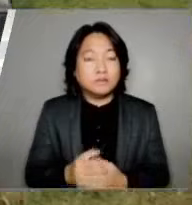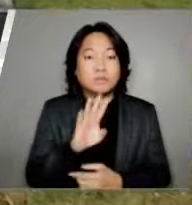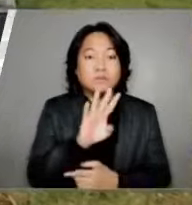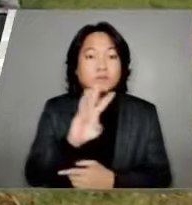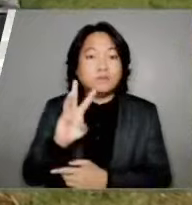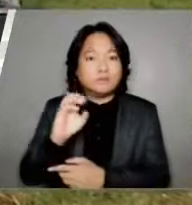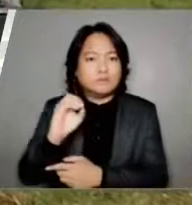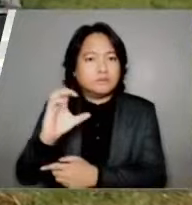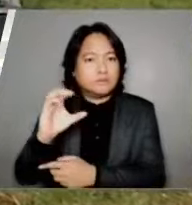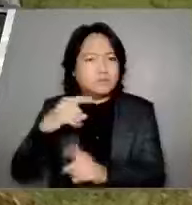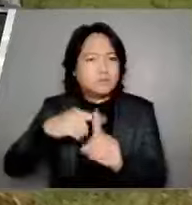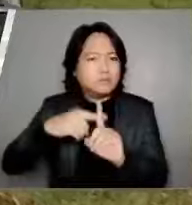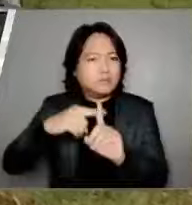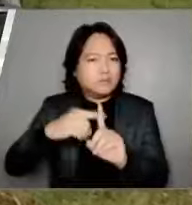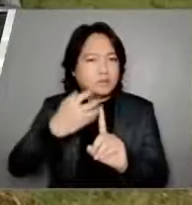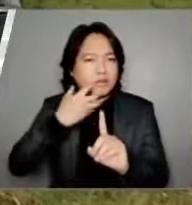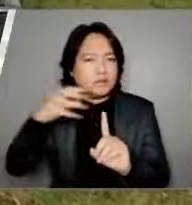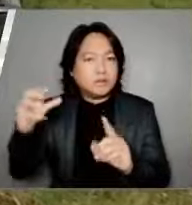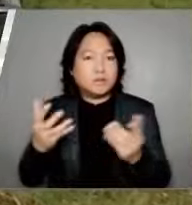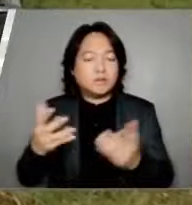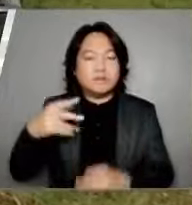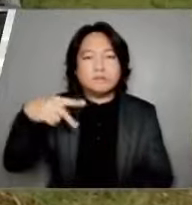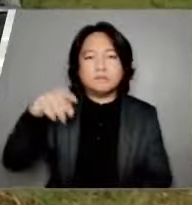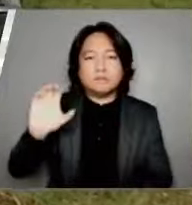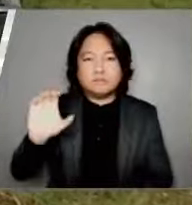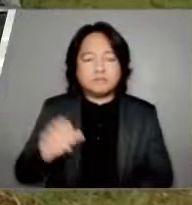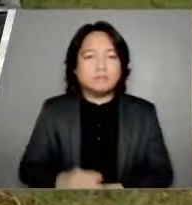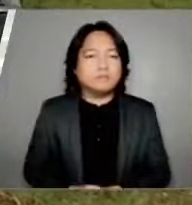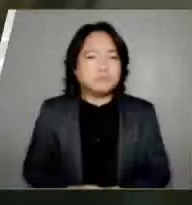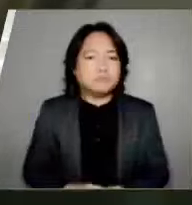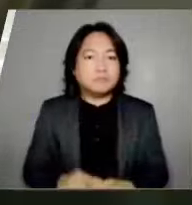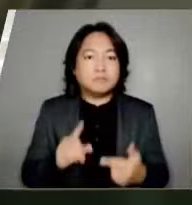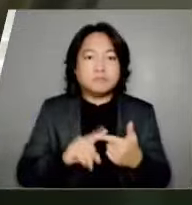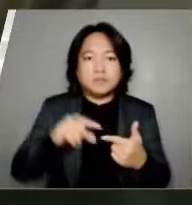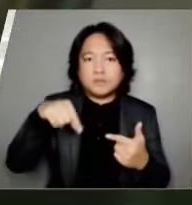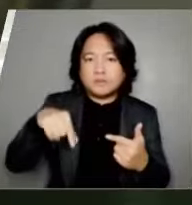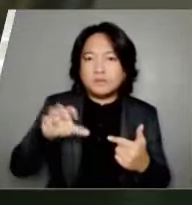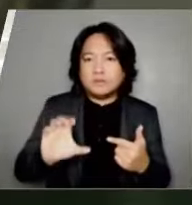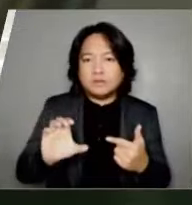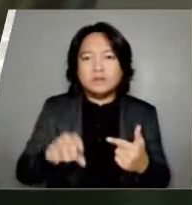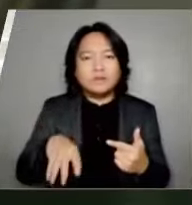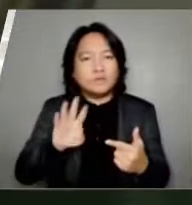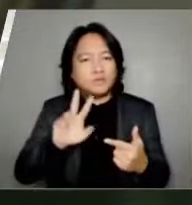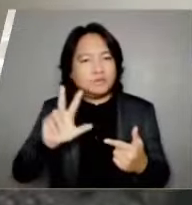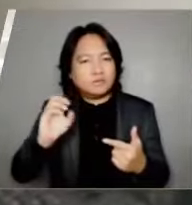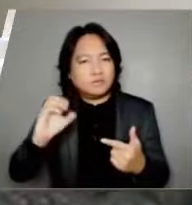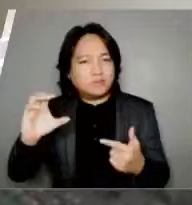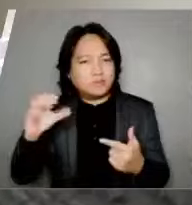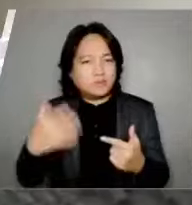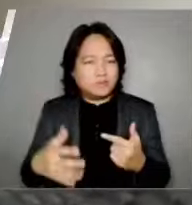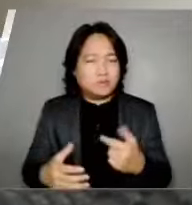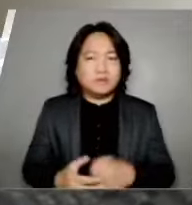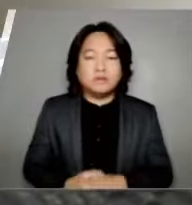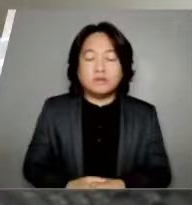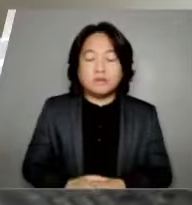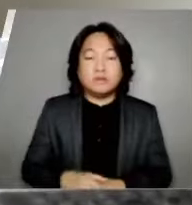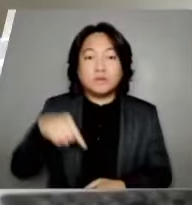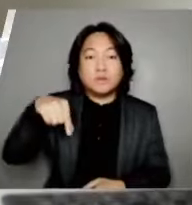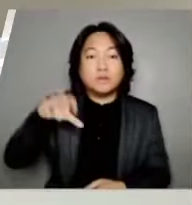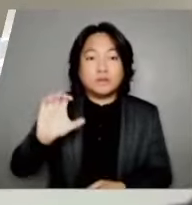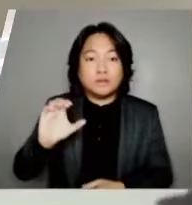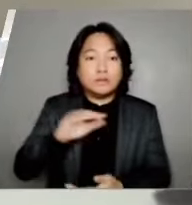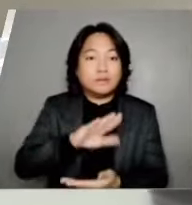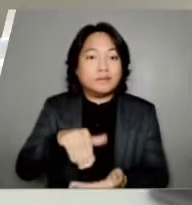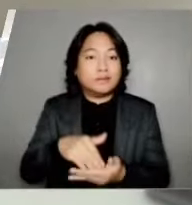Pasay. 42 degrees Celsius sa Pag-asa Science Garden sa Quezon City. Sa isang health center sa Quezon City, isa o dalawang residente kada